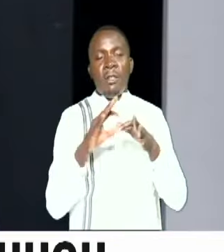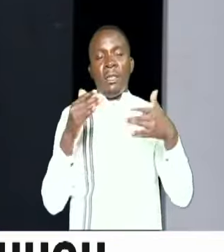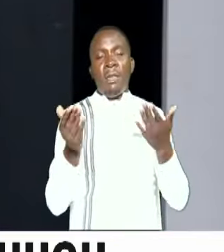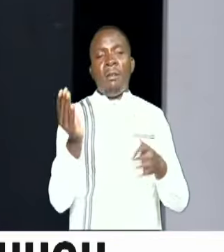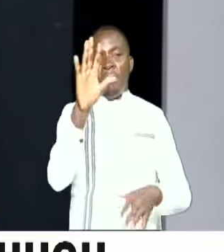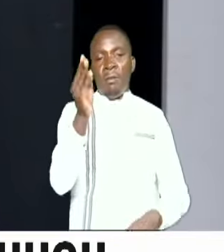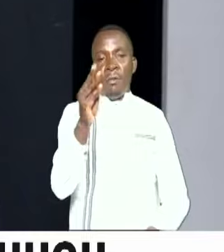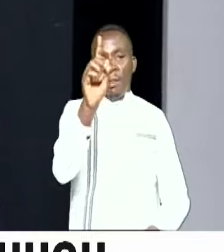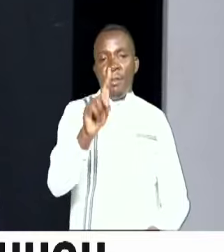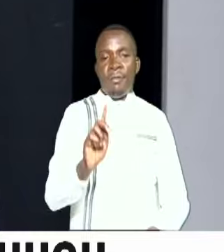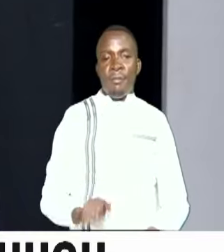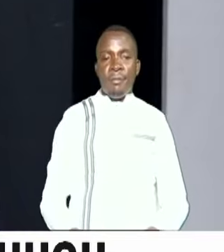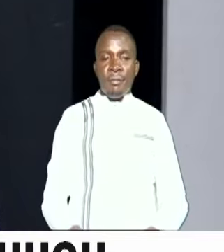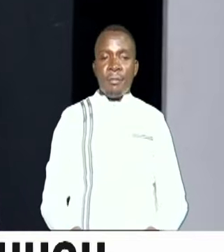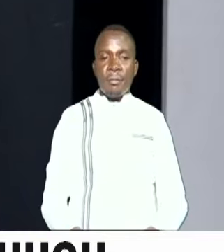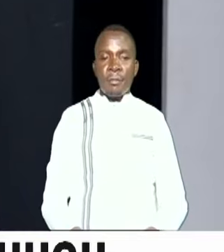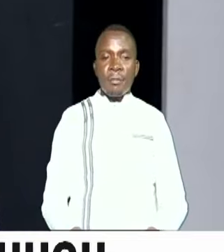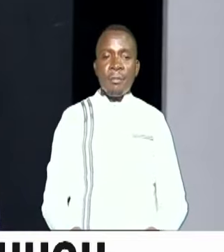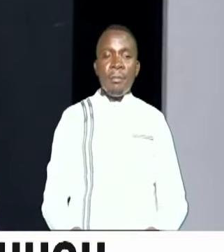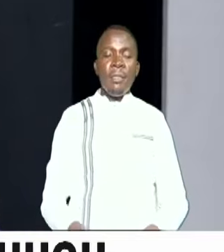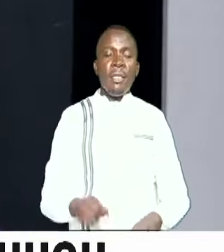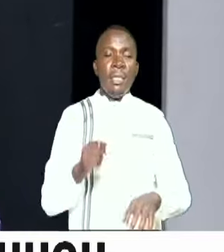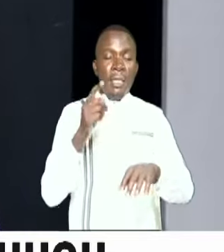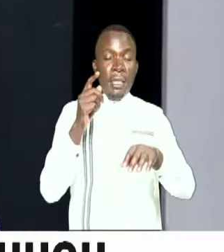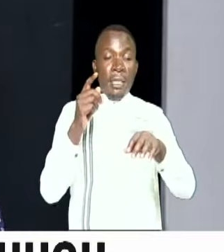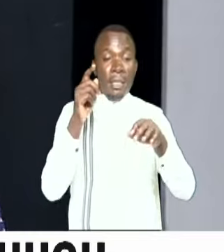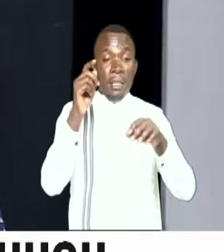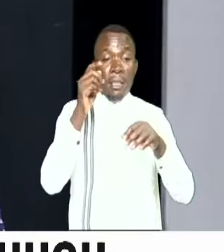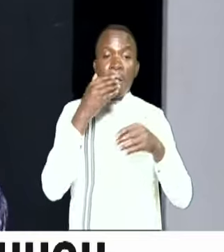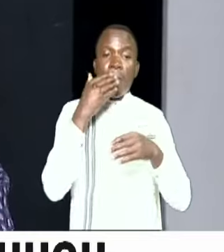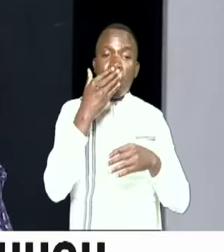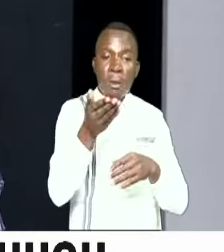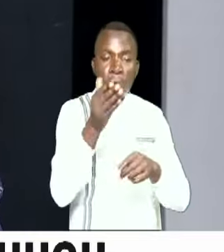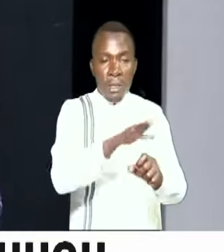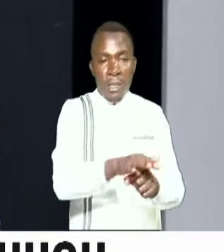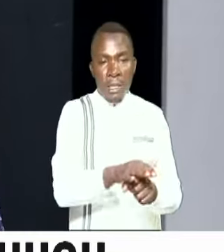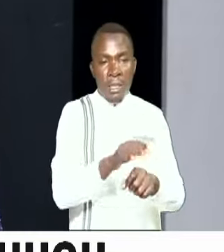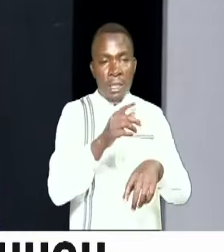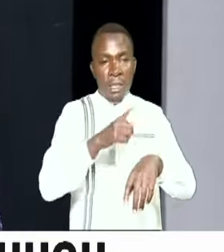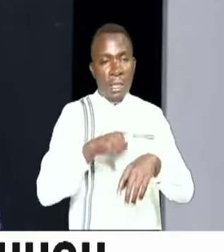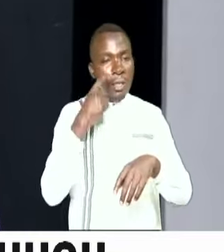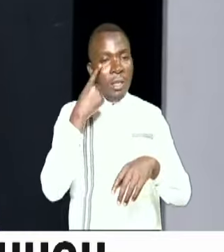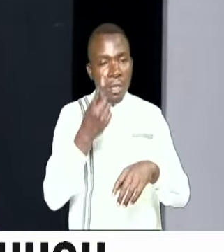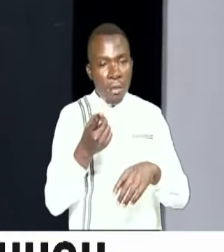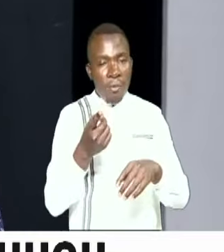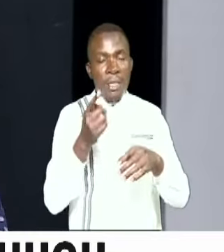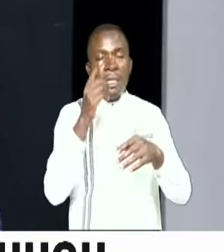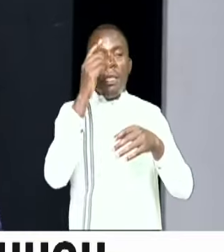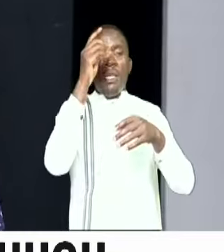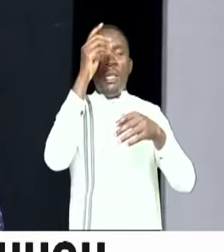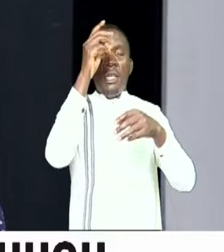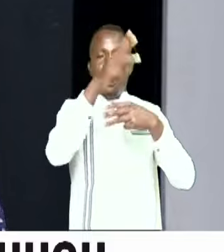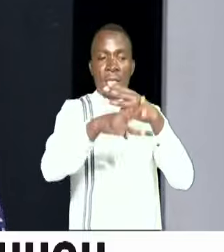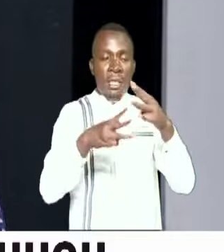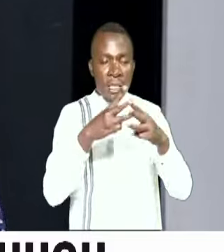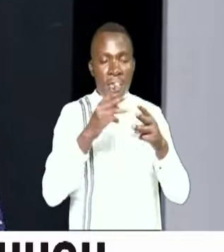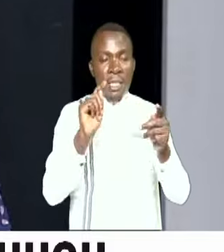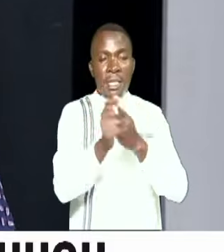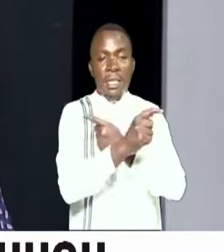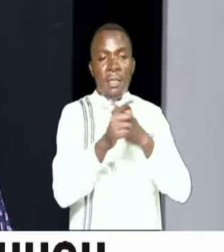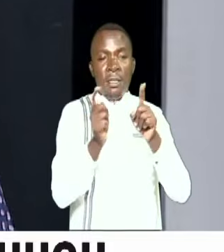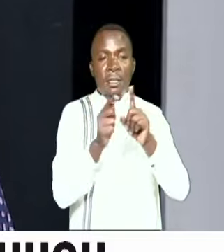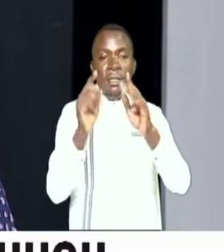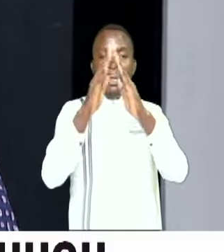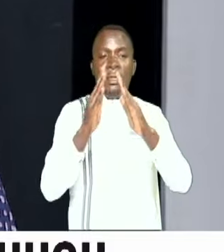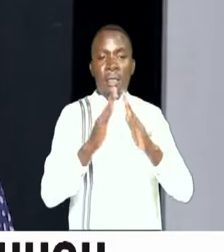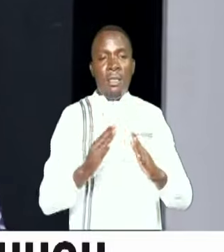Murakoze. Ubundi iyo urebye isi nk'uko yari yabikomojeho, isi yabaye twavuga ni umudugudu. Ni ukuvuga nk'uko twavuga